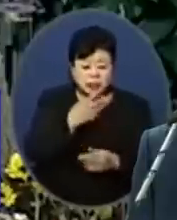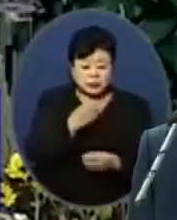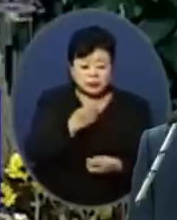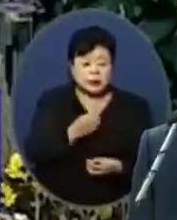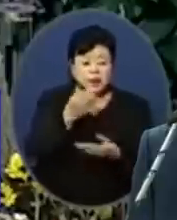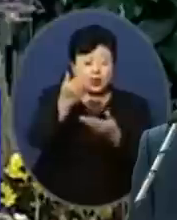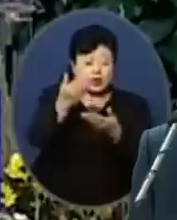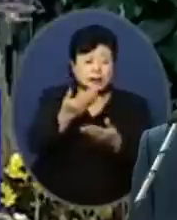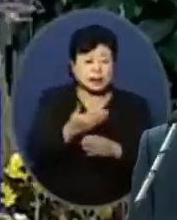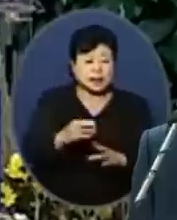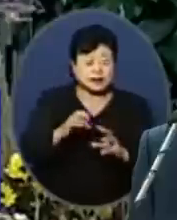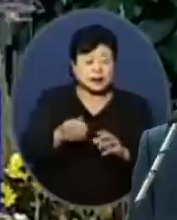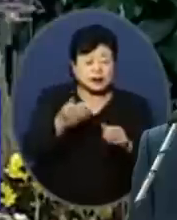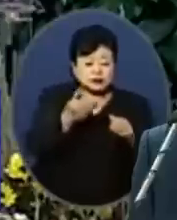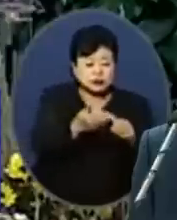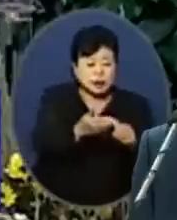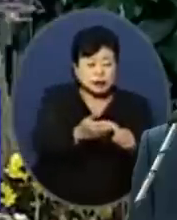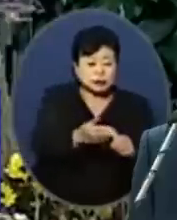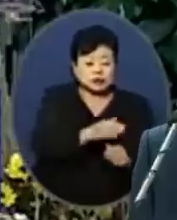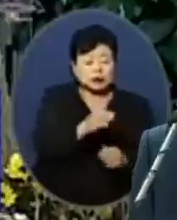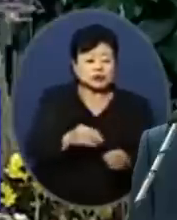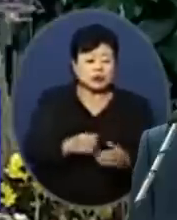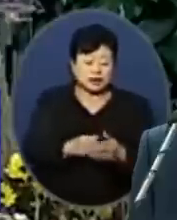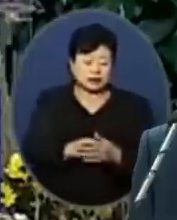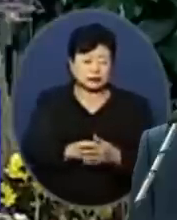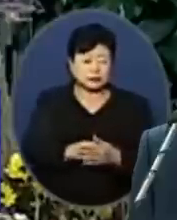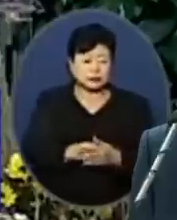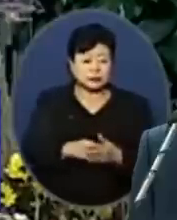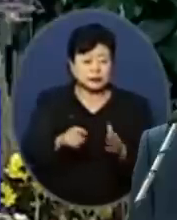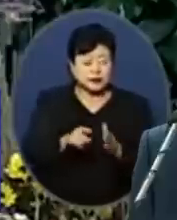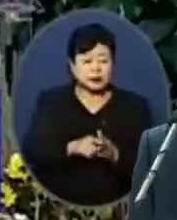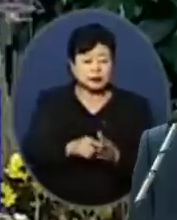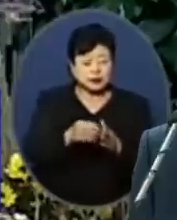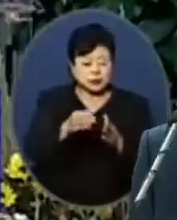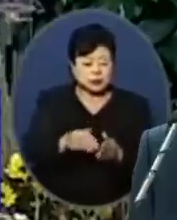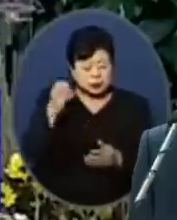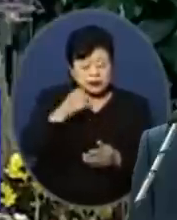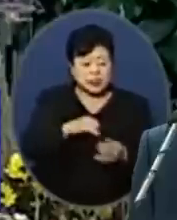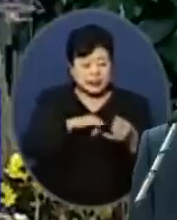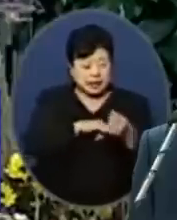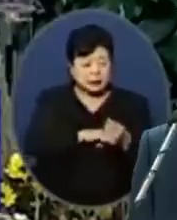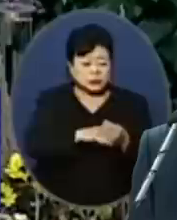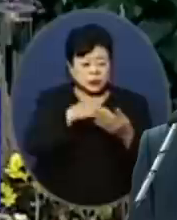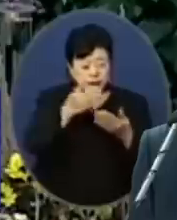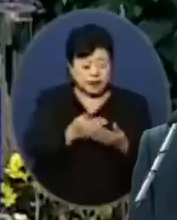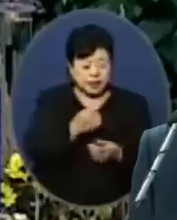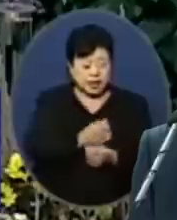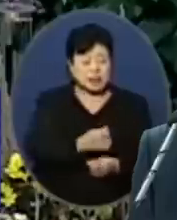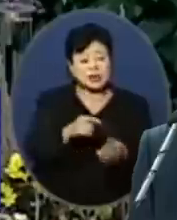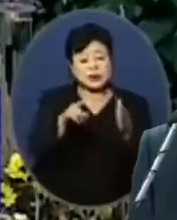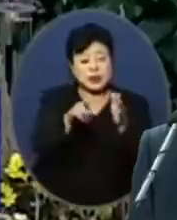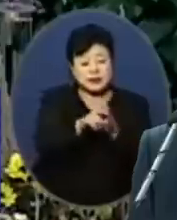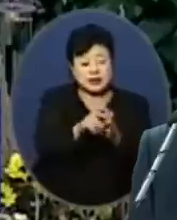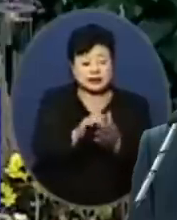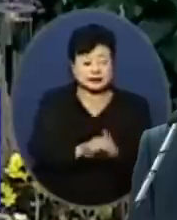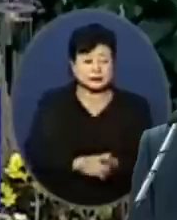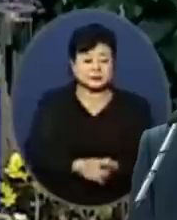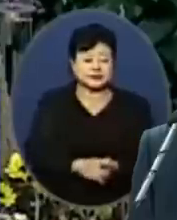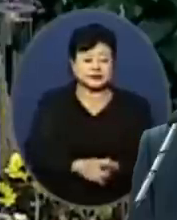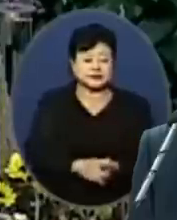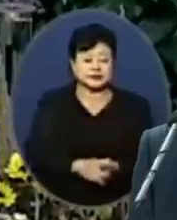아브라함의 복이 이방인에게 미치게 하고 또 우리로 하여금 믿음으로 말미암아 성령의 약속을 받게 하려 하심이라.